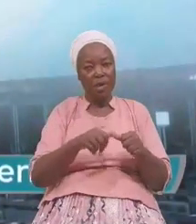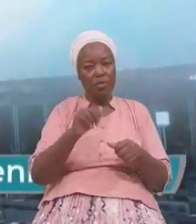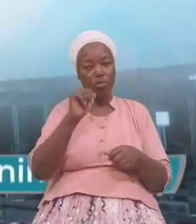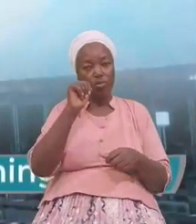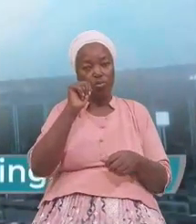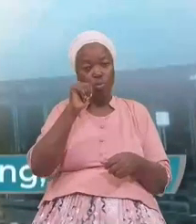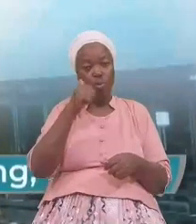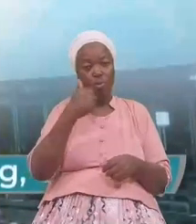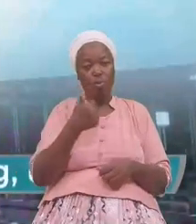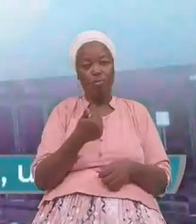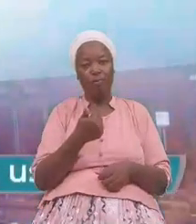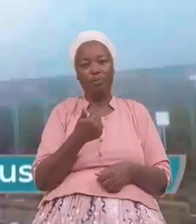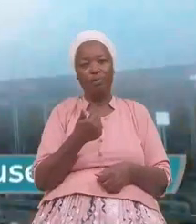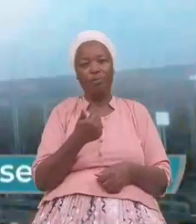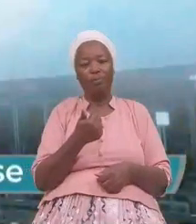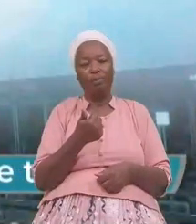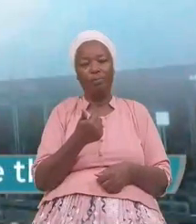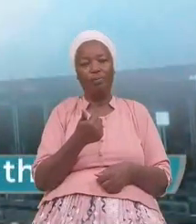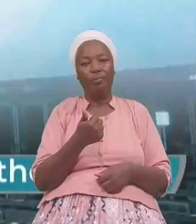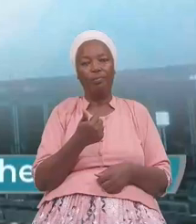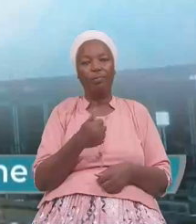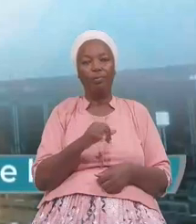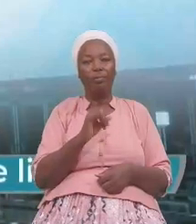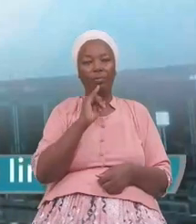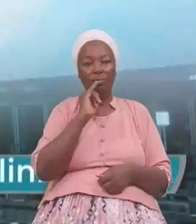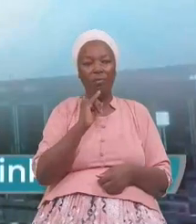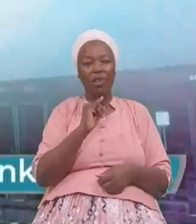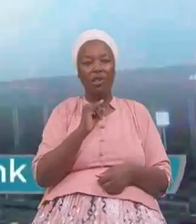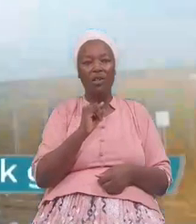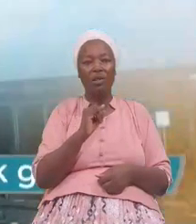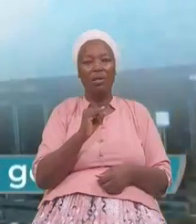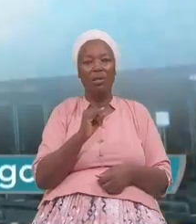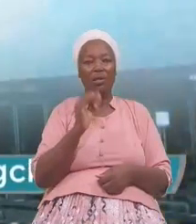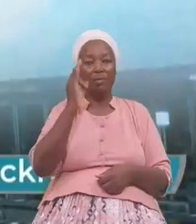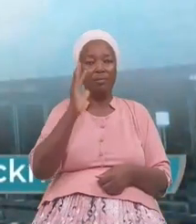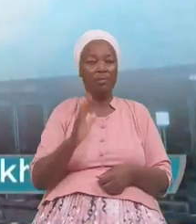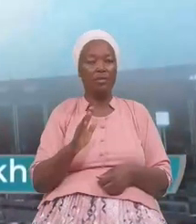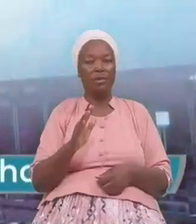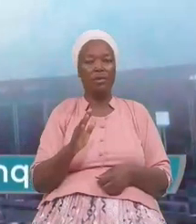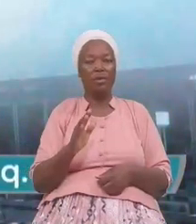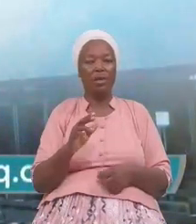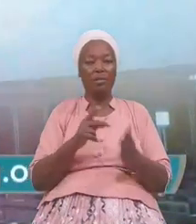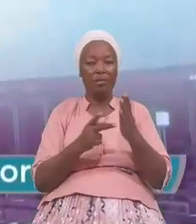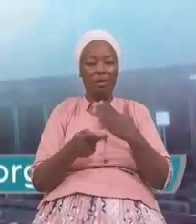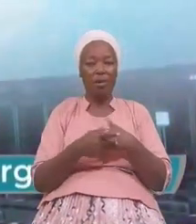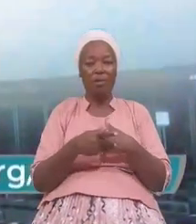vos localités. Demain, il y a la conférence des ministres demain à 7 heures.